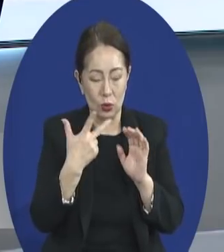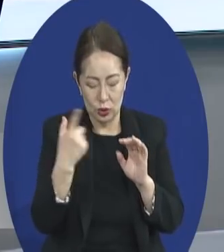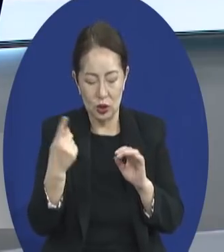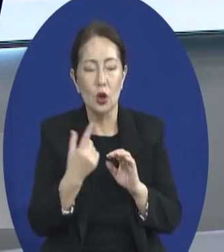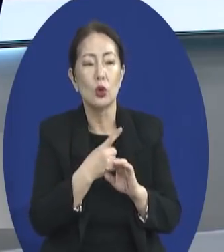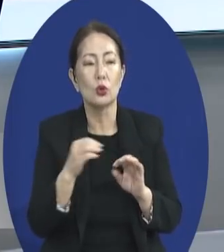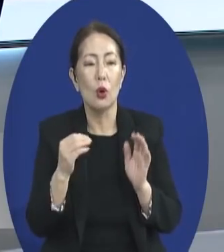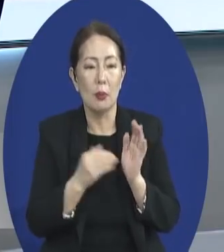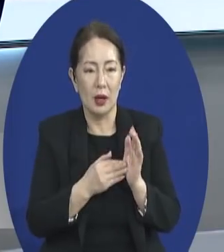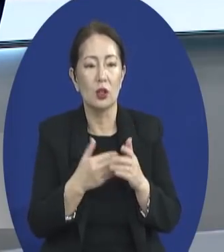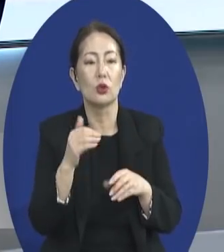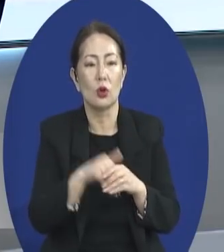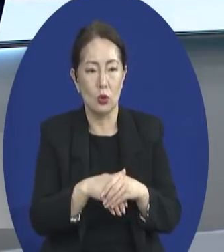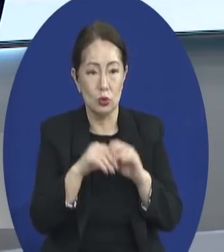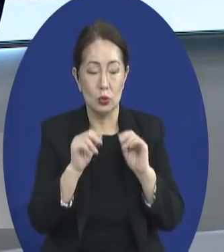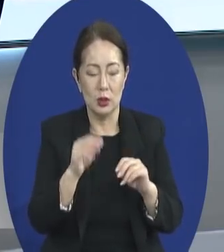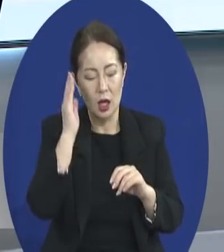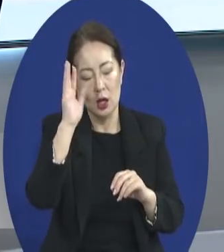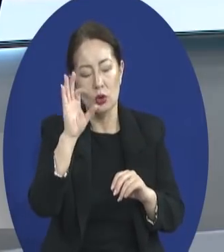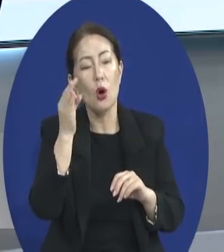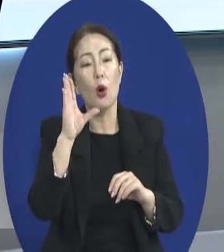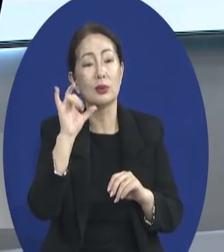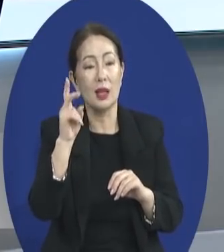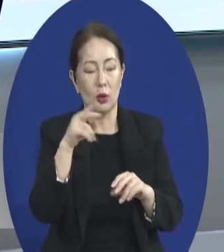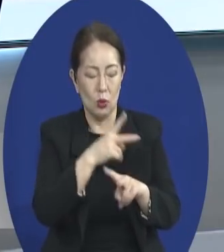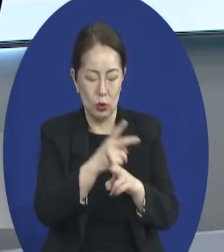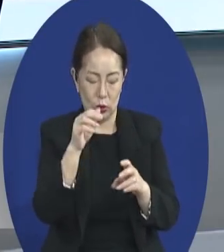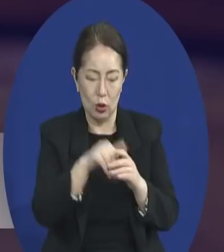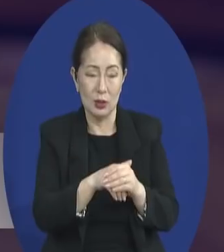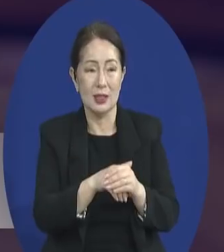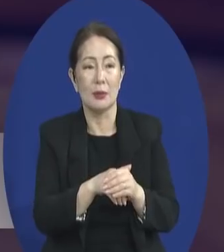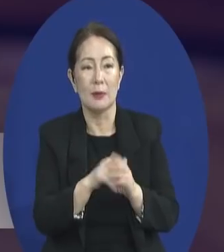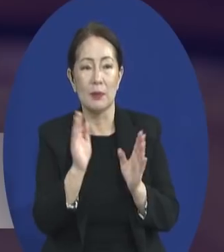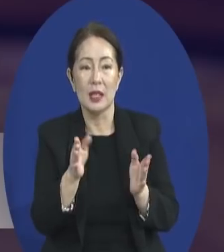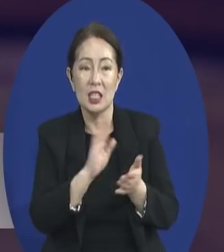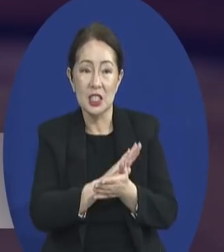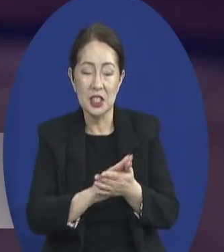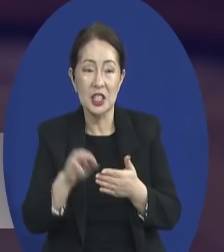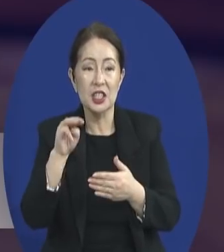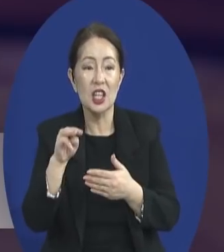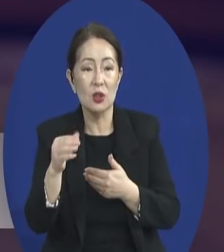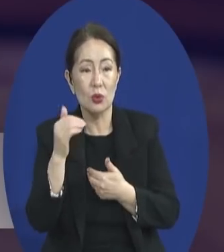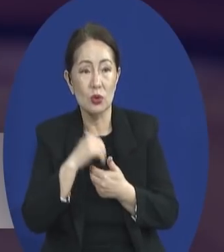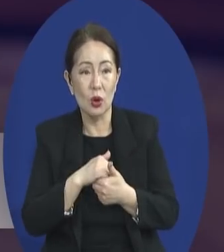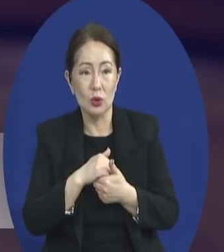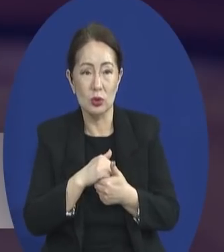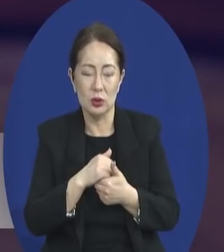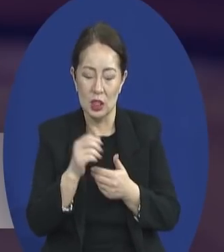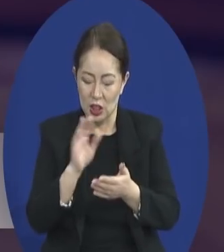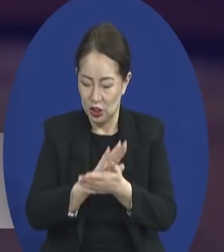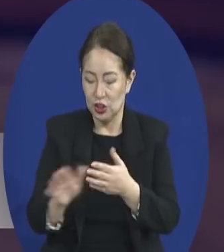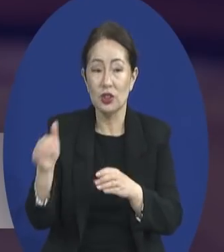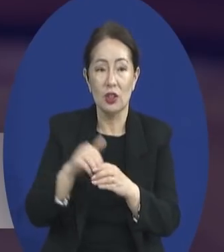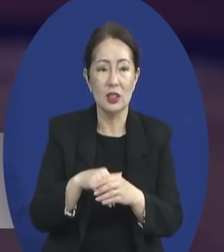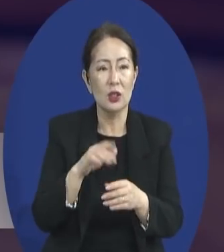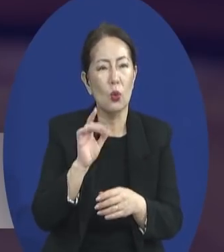болно гэсэн ийм зохицуултыг ирээдүйн өв сангийн тухай хуульд тусгаж өглөө. За харин шинээр тэтгэврт гарч байгаа ахмадуудад нэгэн заалтур шинээр орж